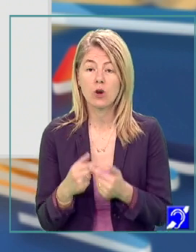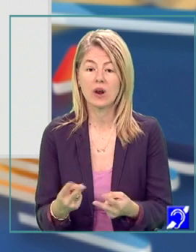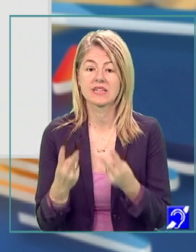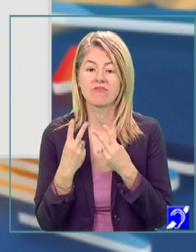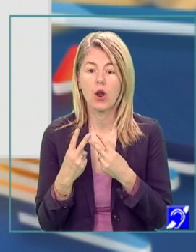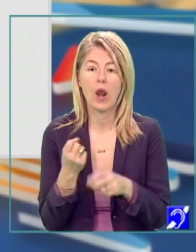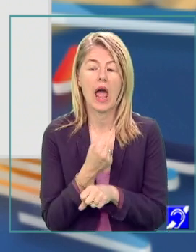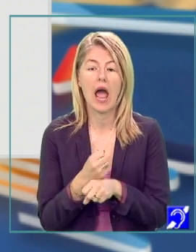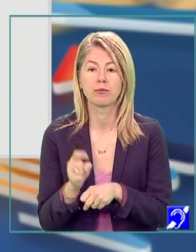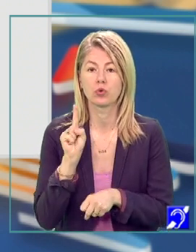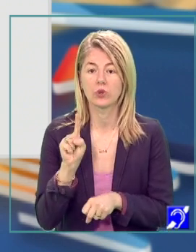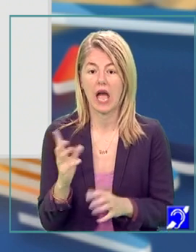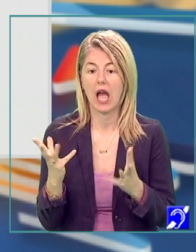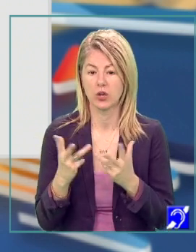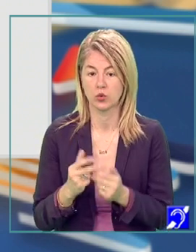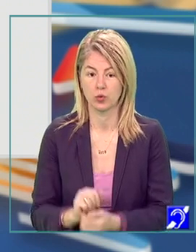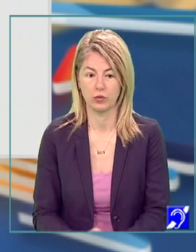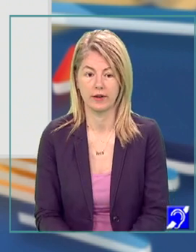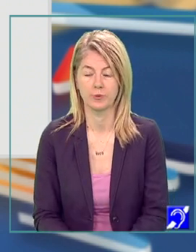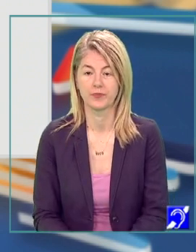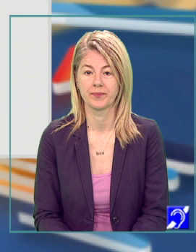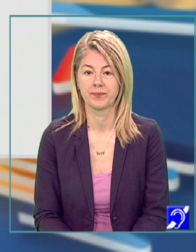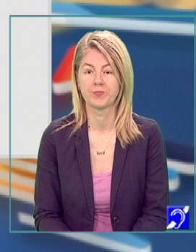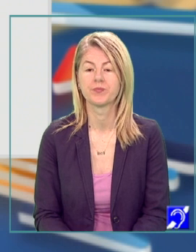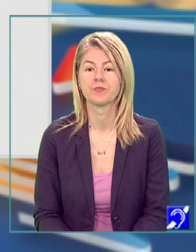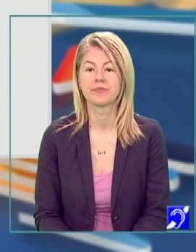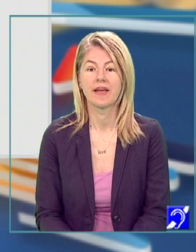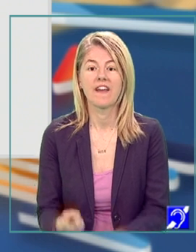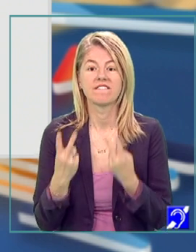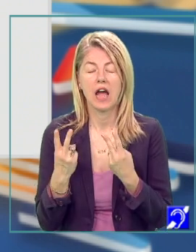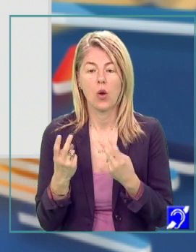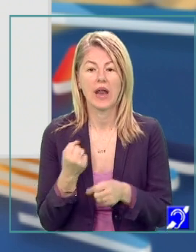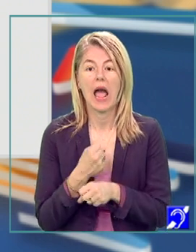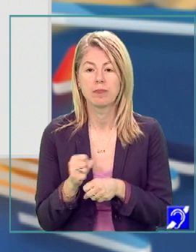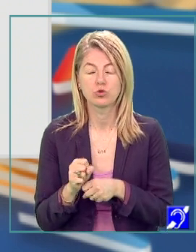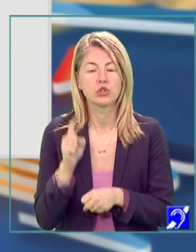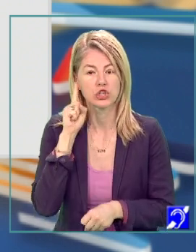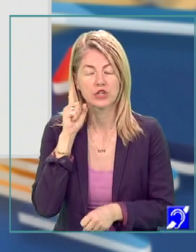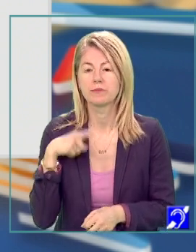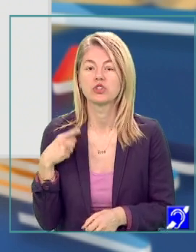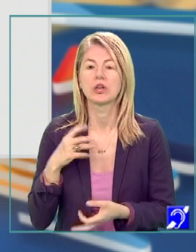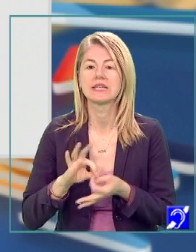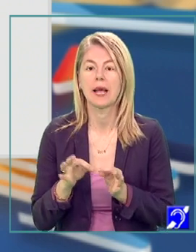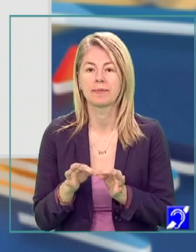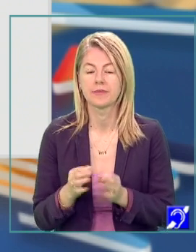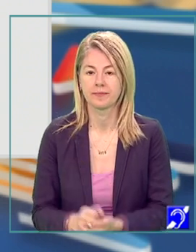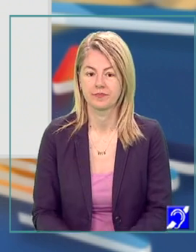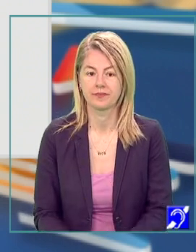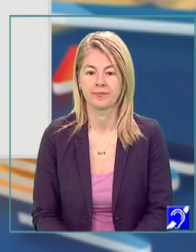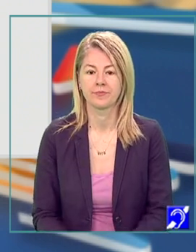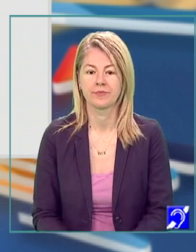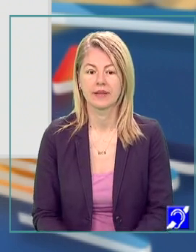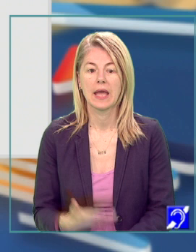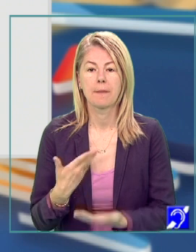Să calculăm valoarea absolută a acestui număr. Valoarea absolută știm că înseamnă modul.